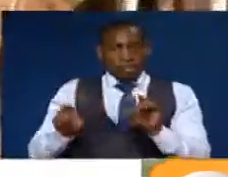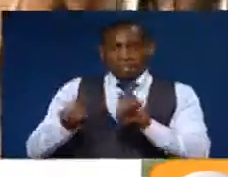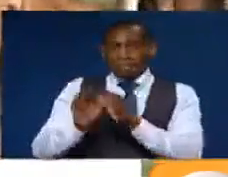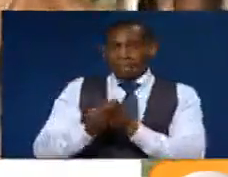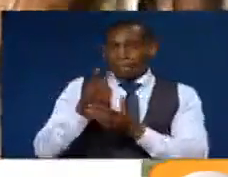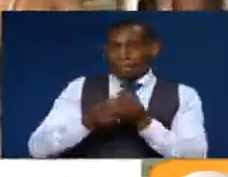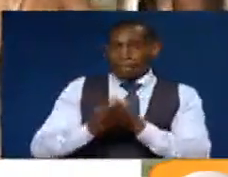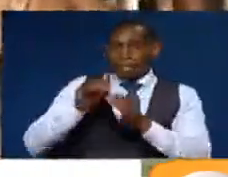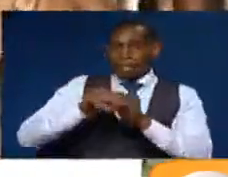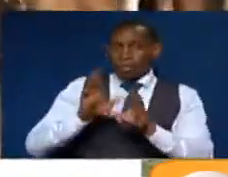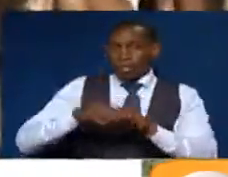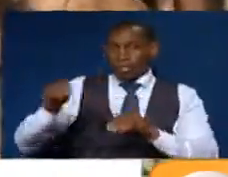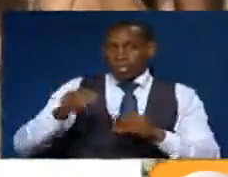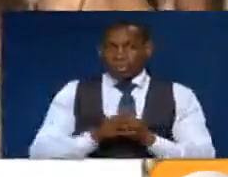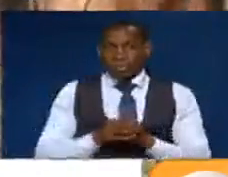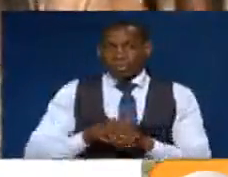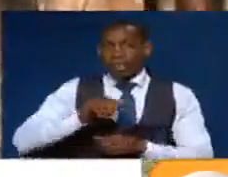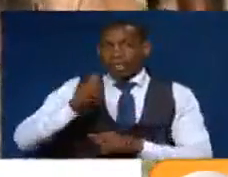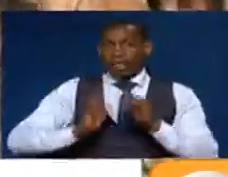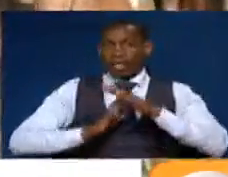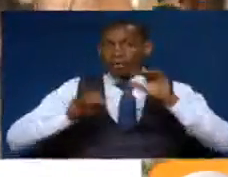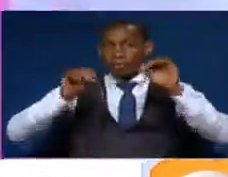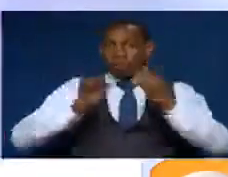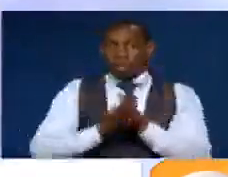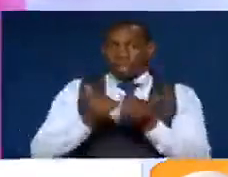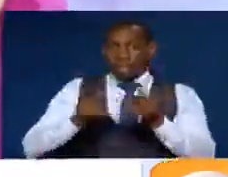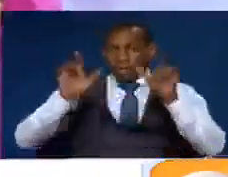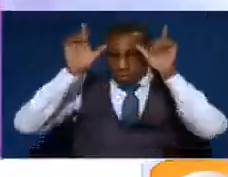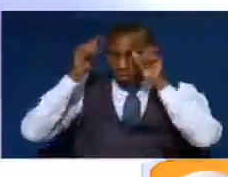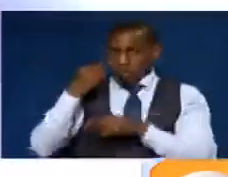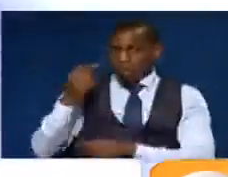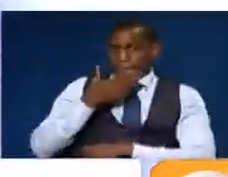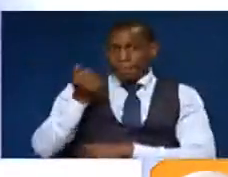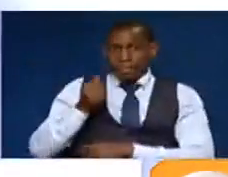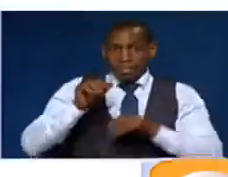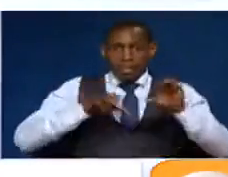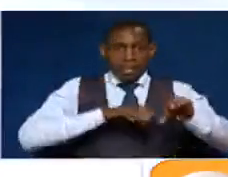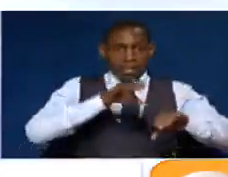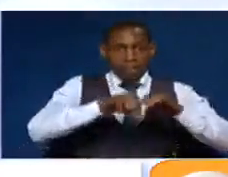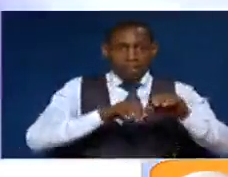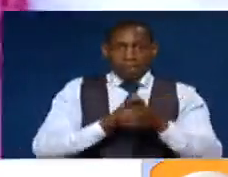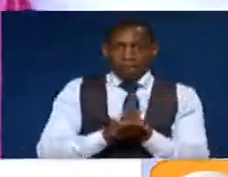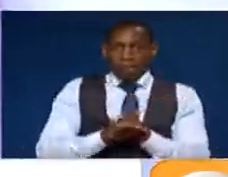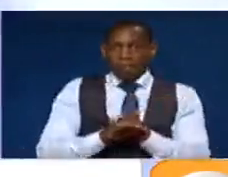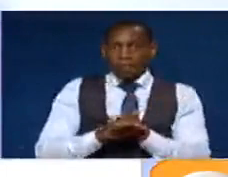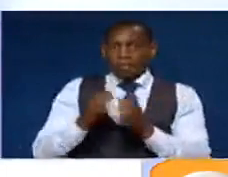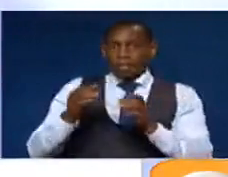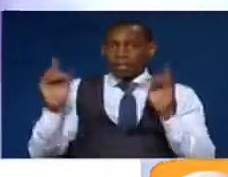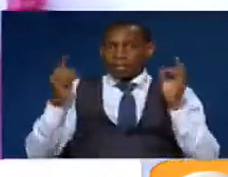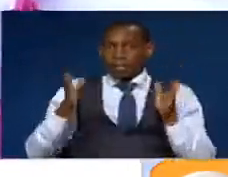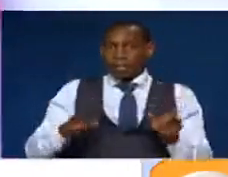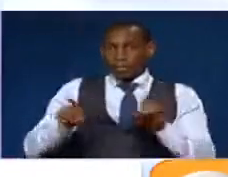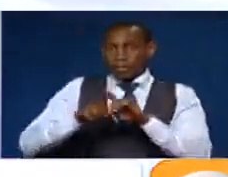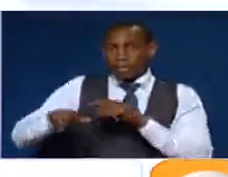both internal and external. Other key qualities that makes the Sahiwal the preferred cattle by Jameson and other pastoralists in